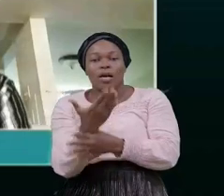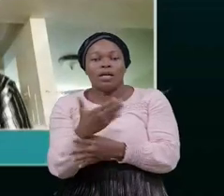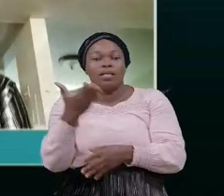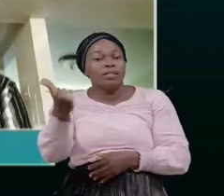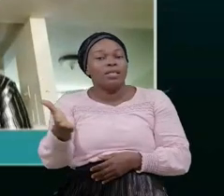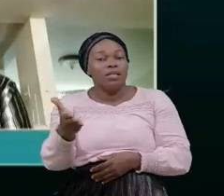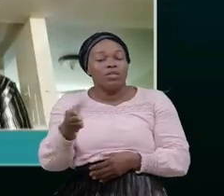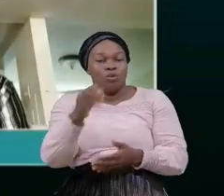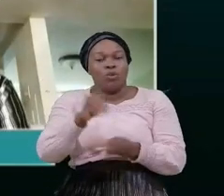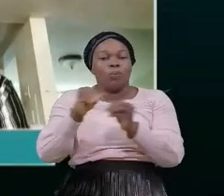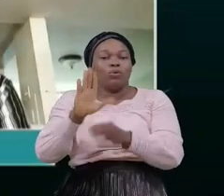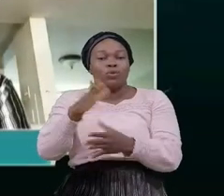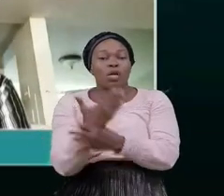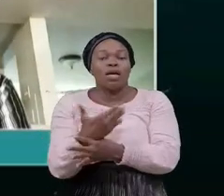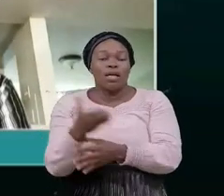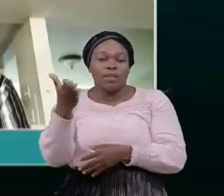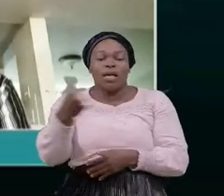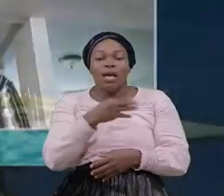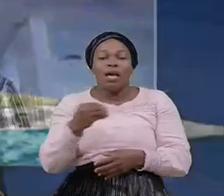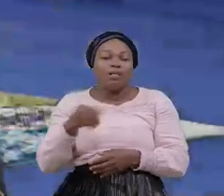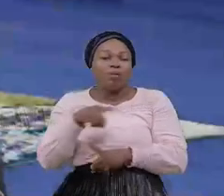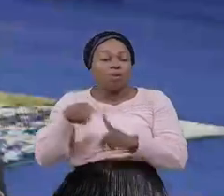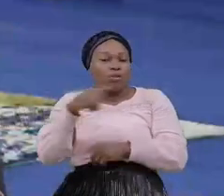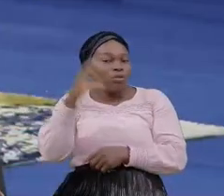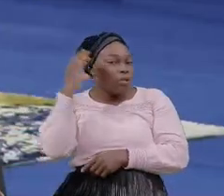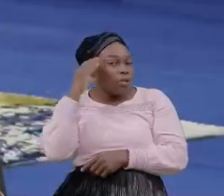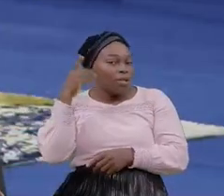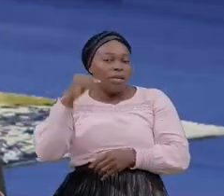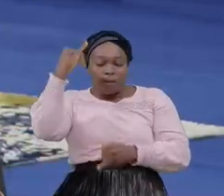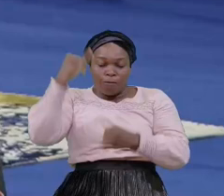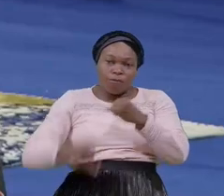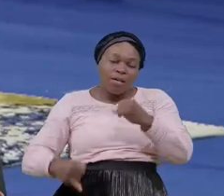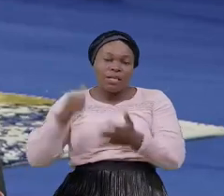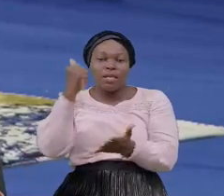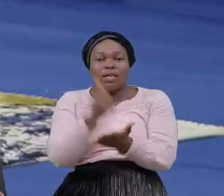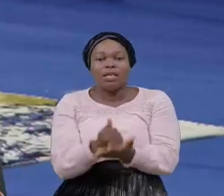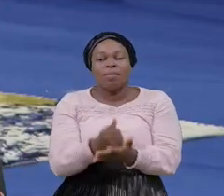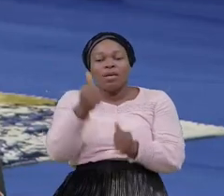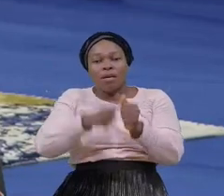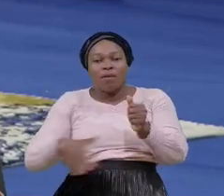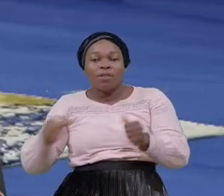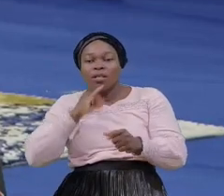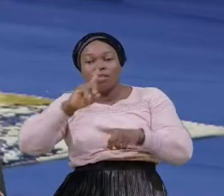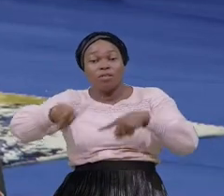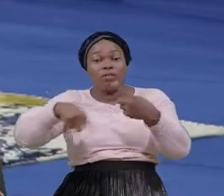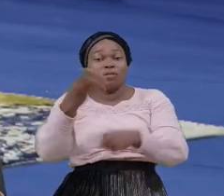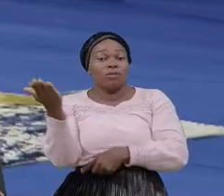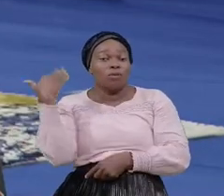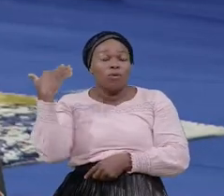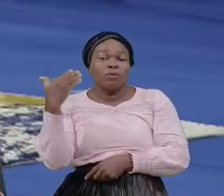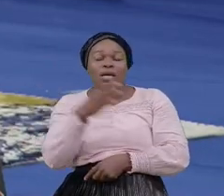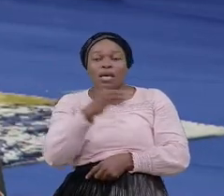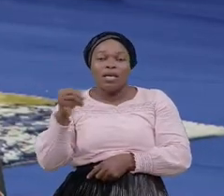Si il dit que lorsque tu auras entendu le dernier amen, que tout disparaîtra, il faut dire oui